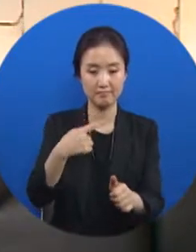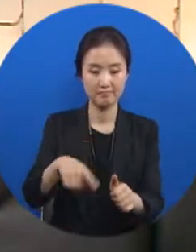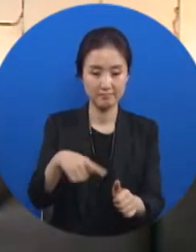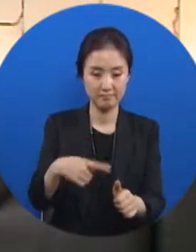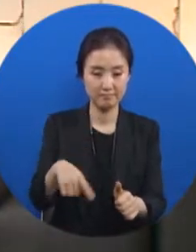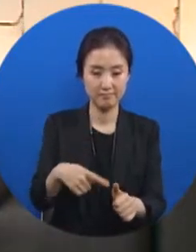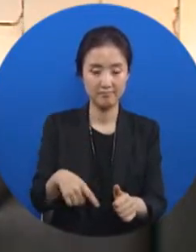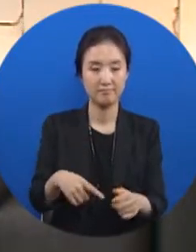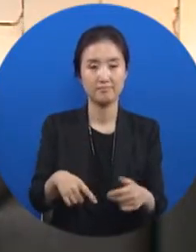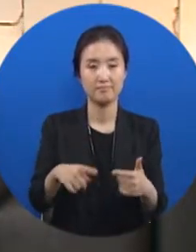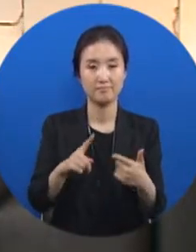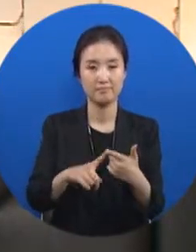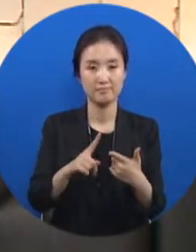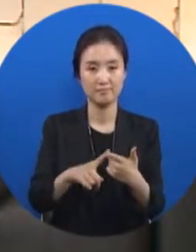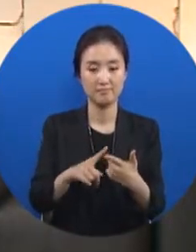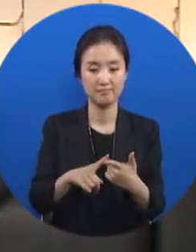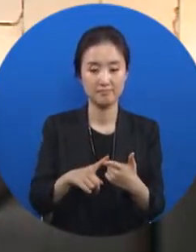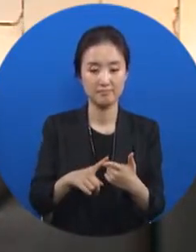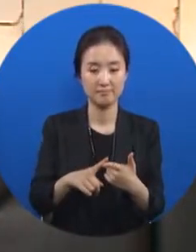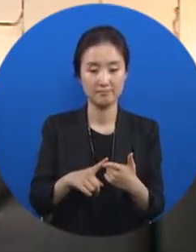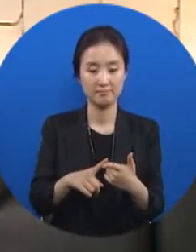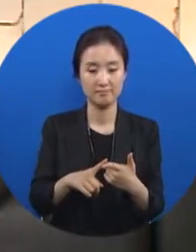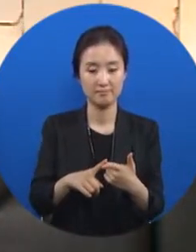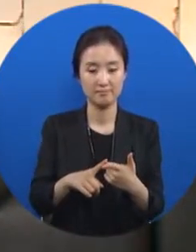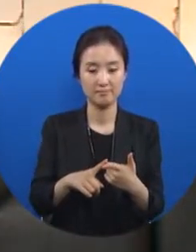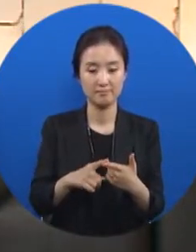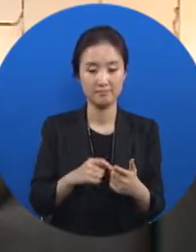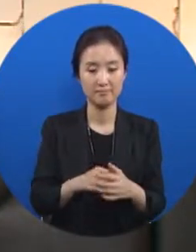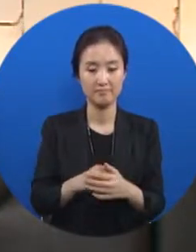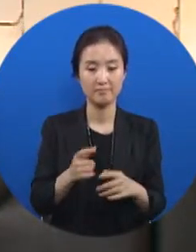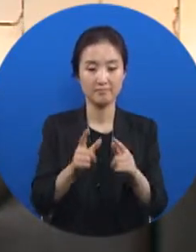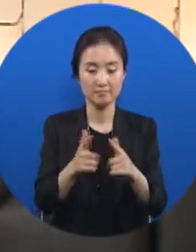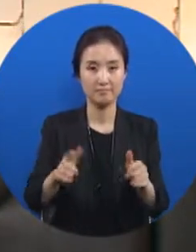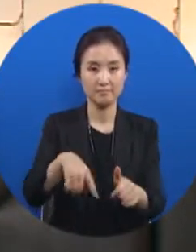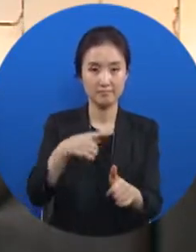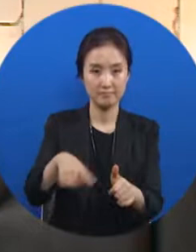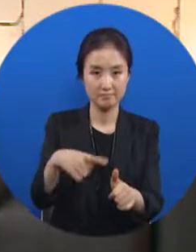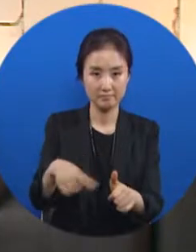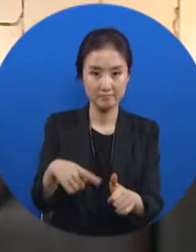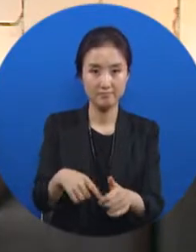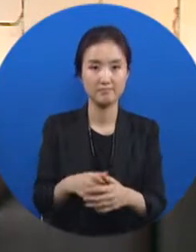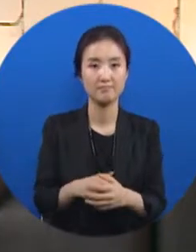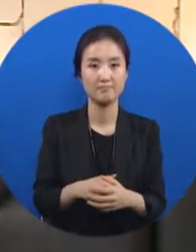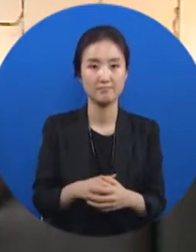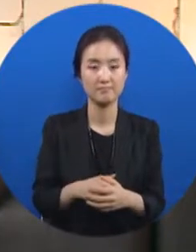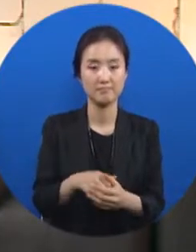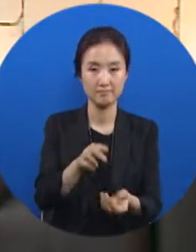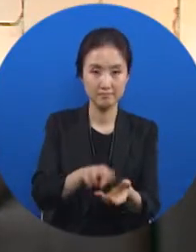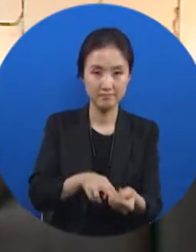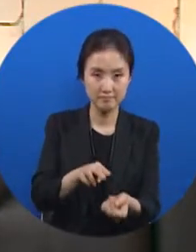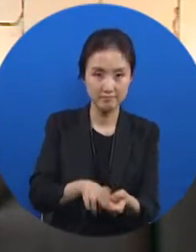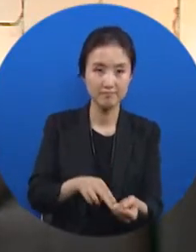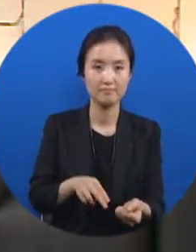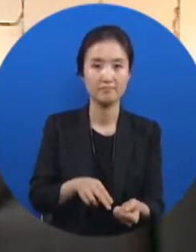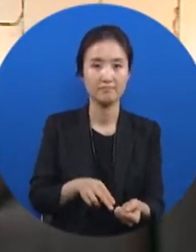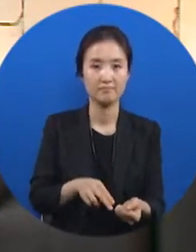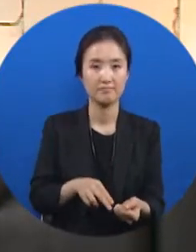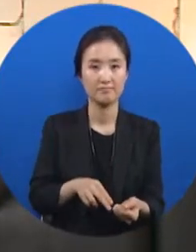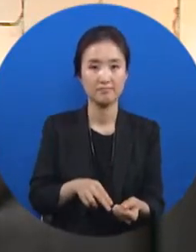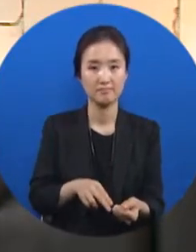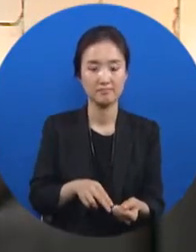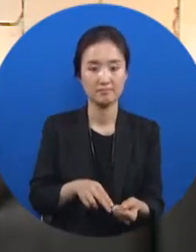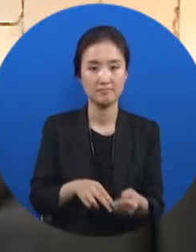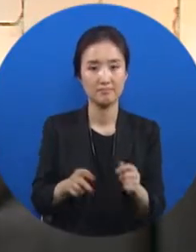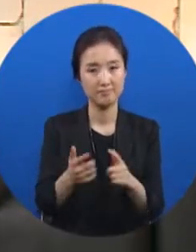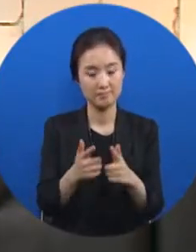사업도 하고 있고, 또 뭐 티칭에 대한 뭐 가르치는 것도 하고, 또 뭐 판매, 물건 판매 뭐 이런 것들